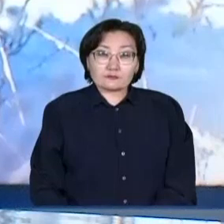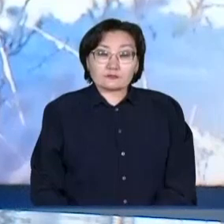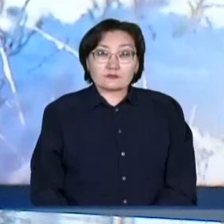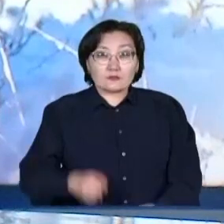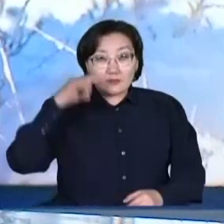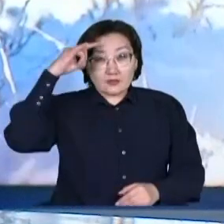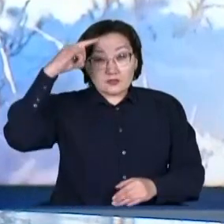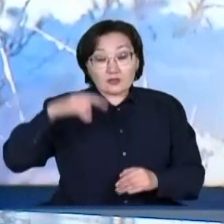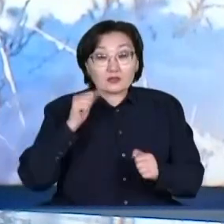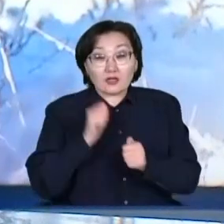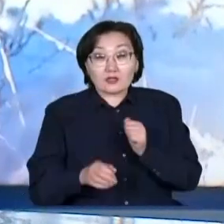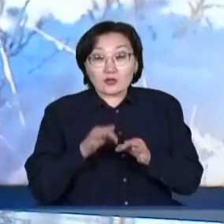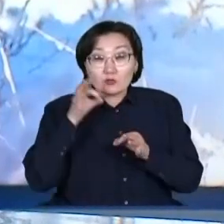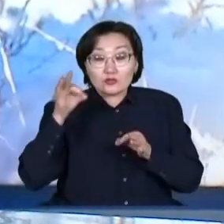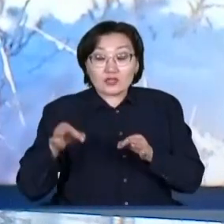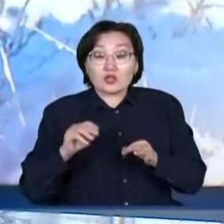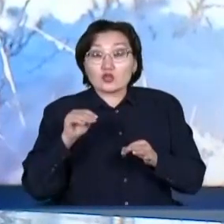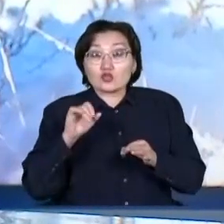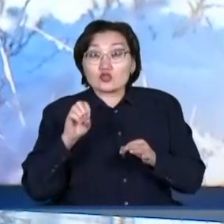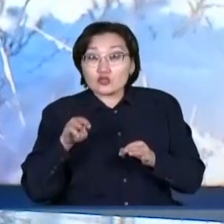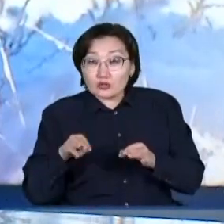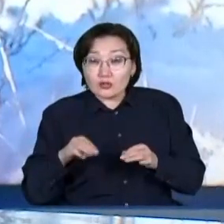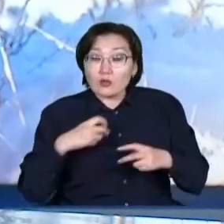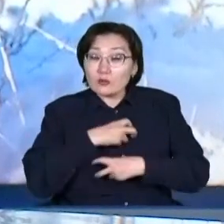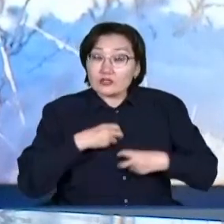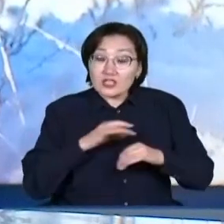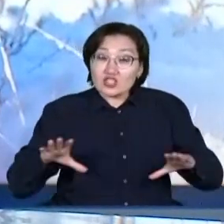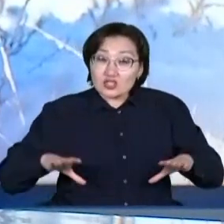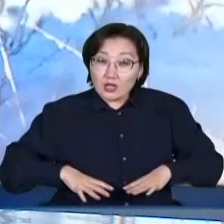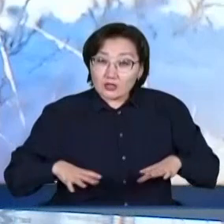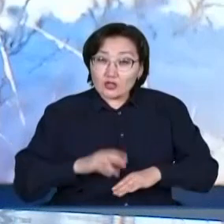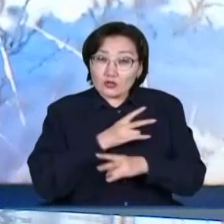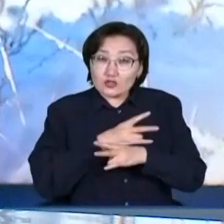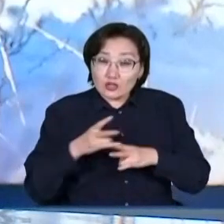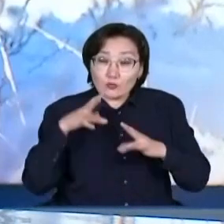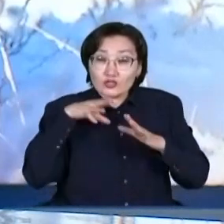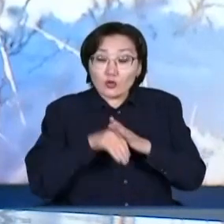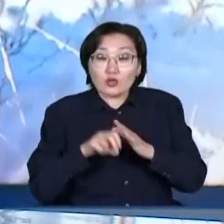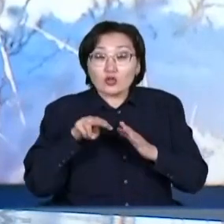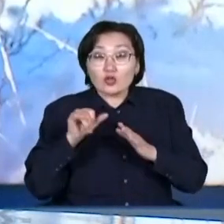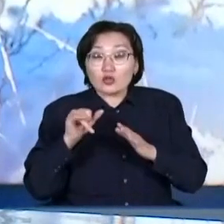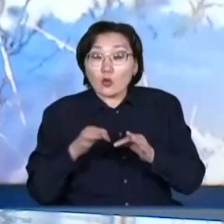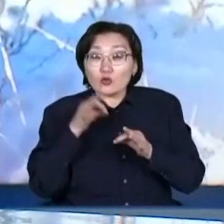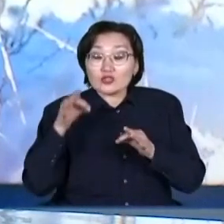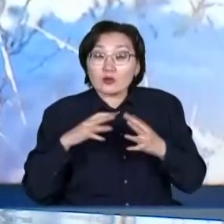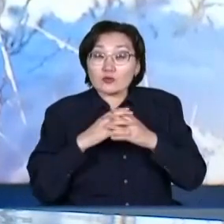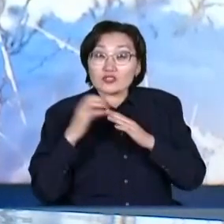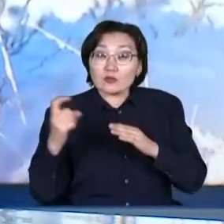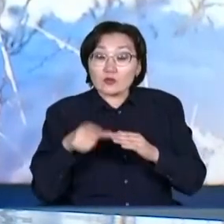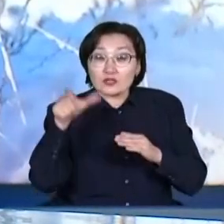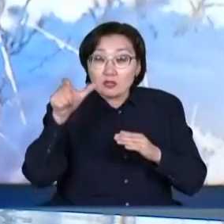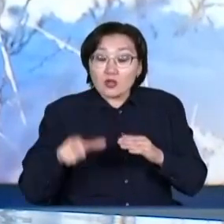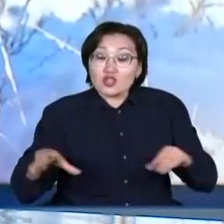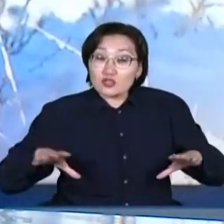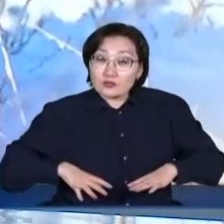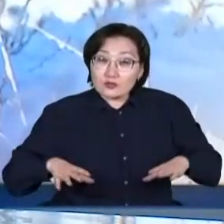Елдің әр өңірінде болып жатқан жұт ұсақ малды ғана емес, жылқыларды да жұтып жатыр. Әзіресе Ұлытау облысының шаруалары қамбар ата